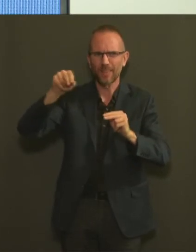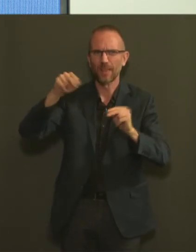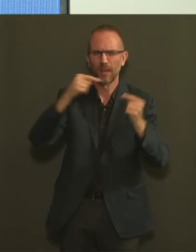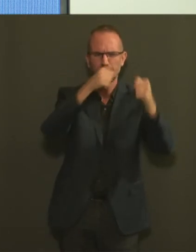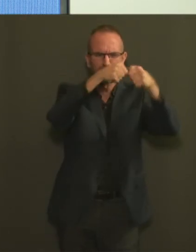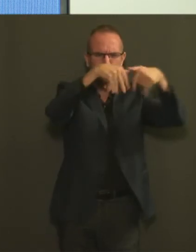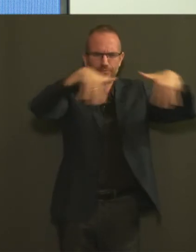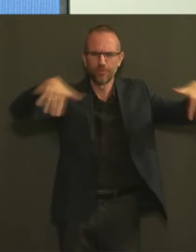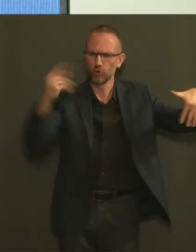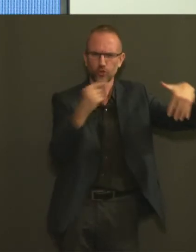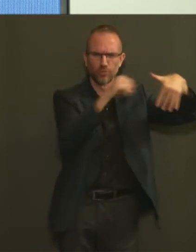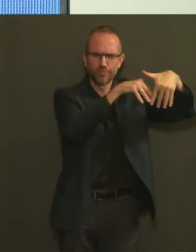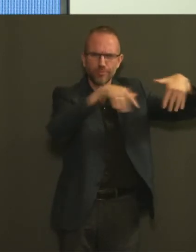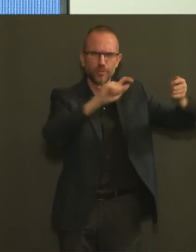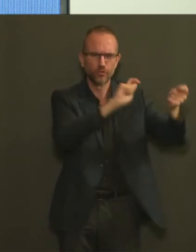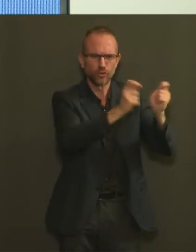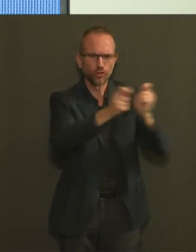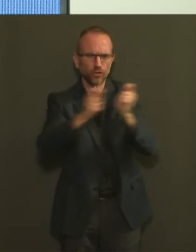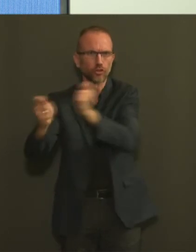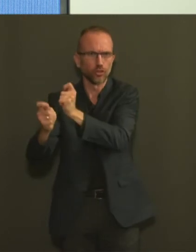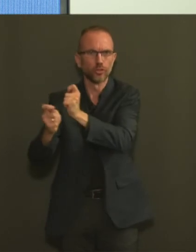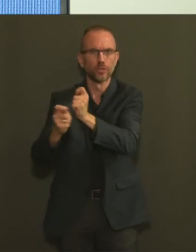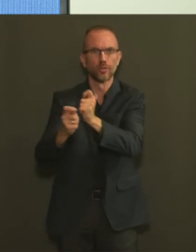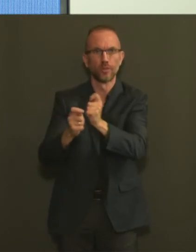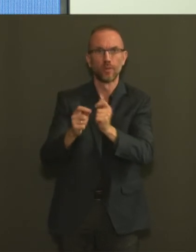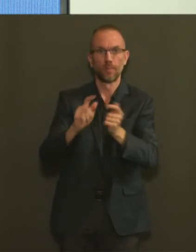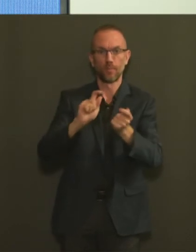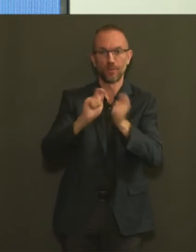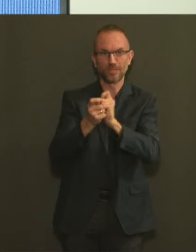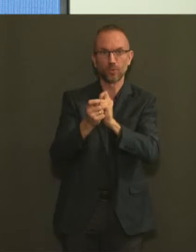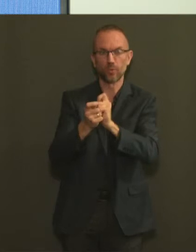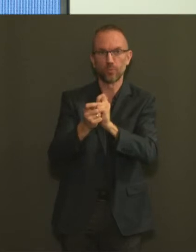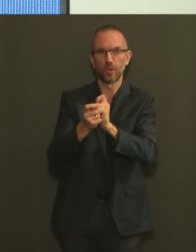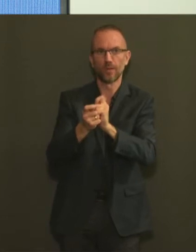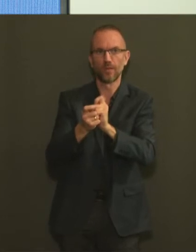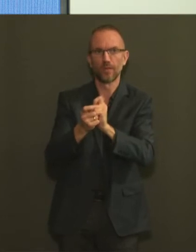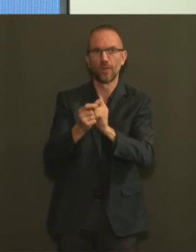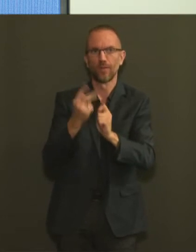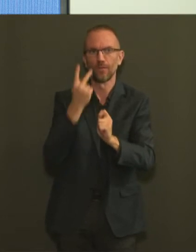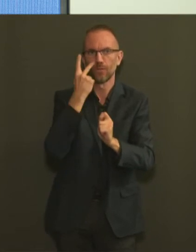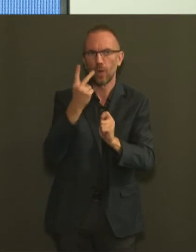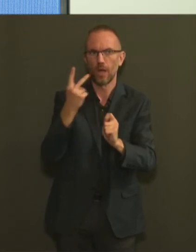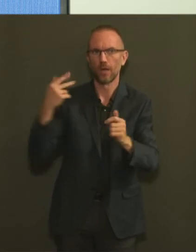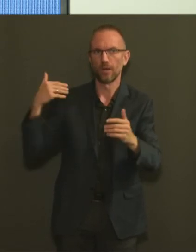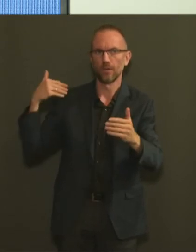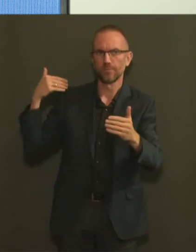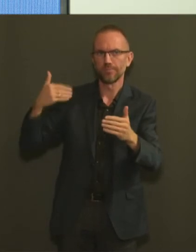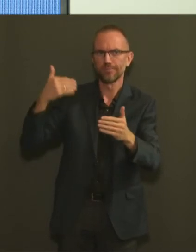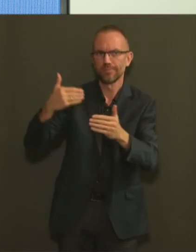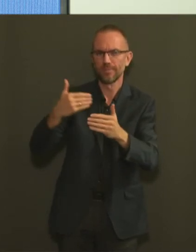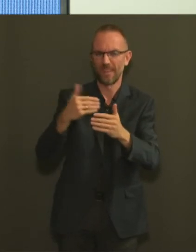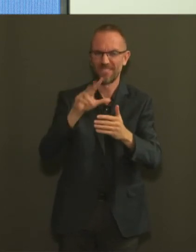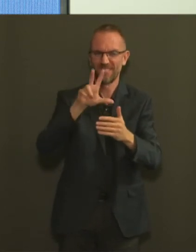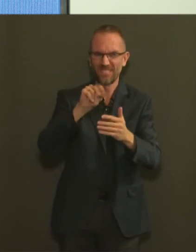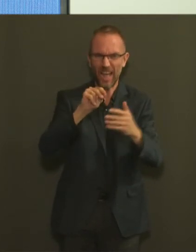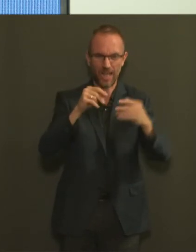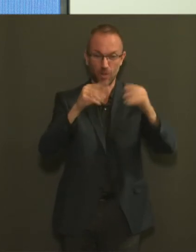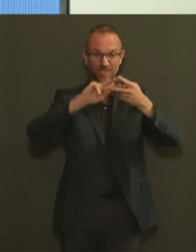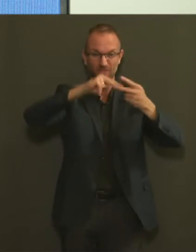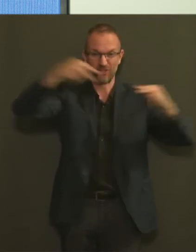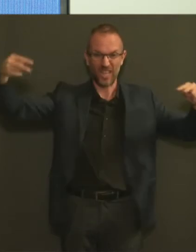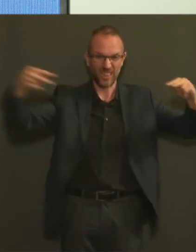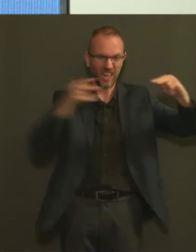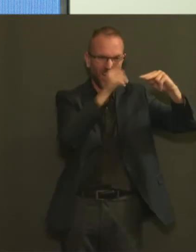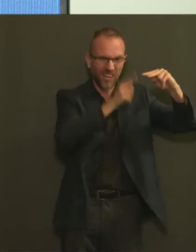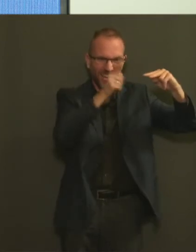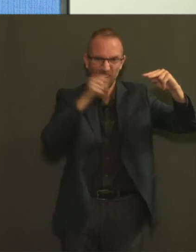type de mutation bien précises qui a eu 20 modifications seront ensemble de 30000 point que le virus